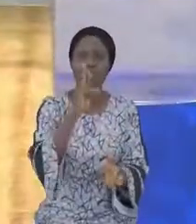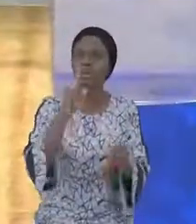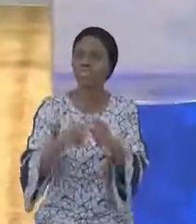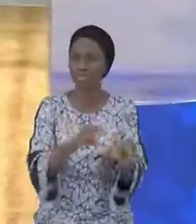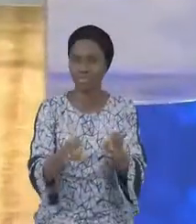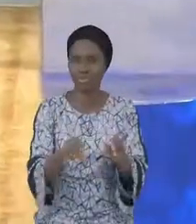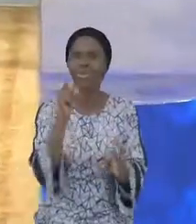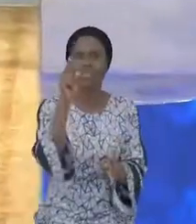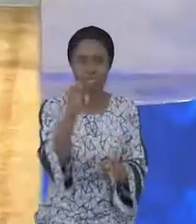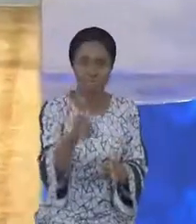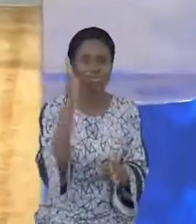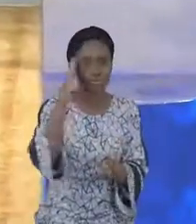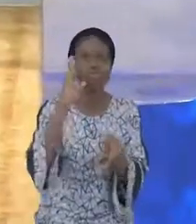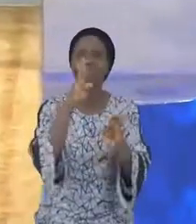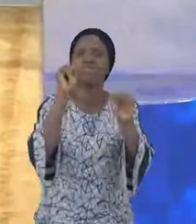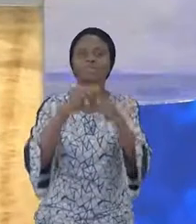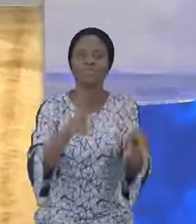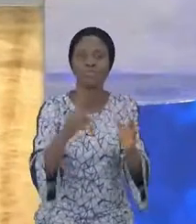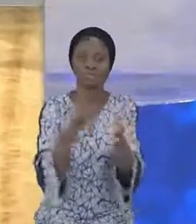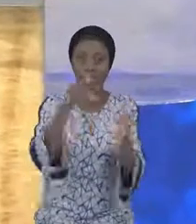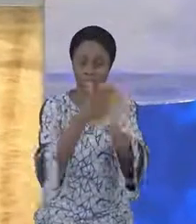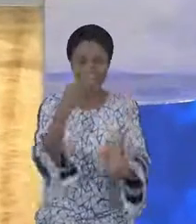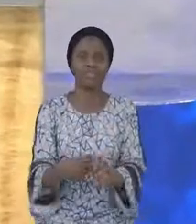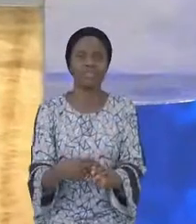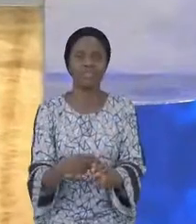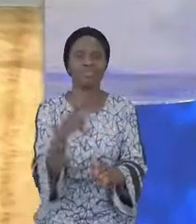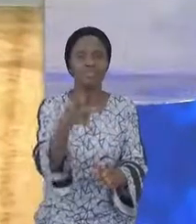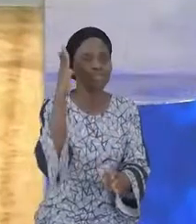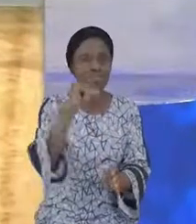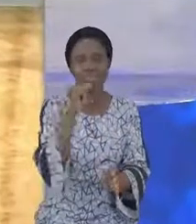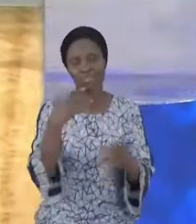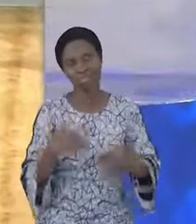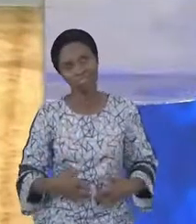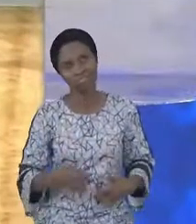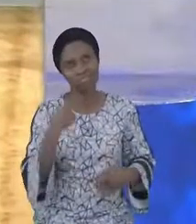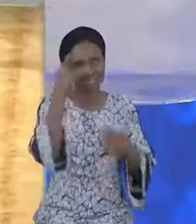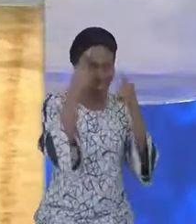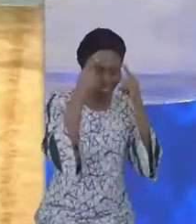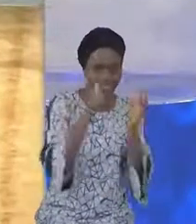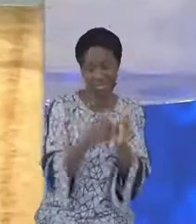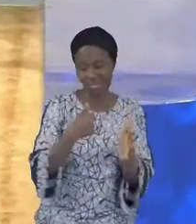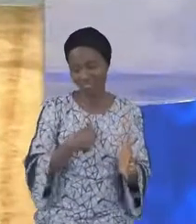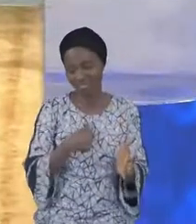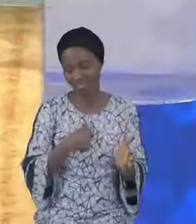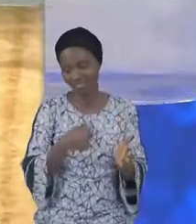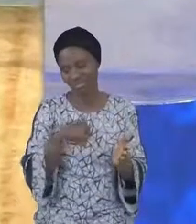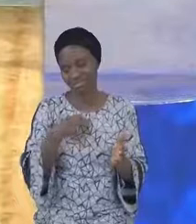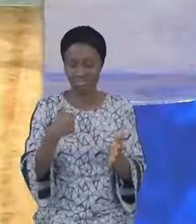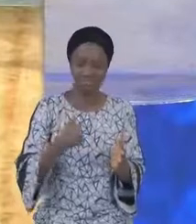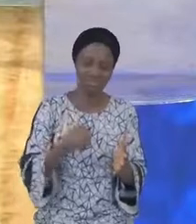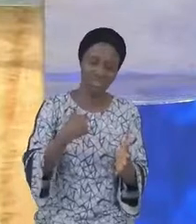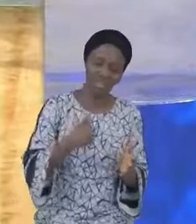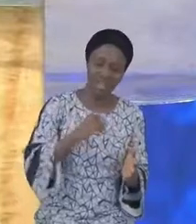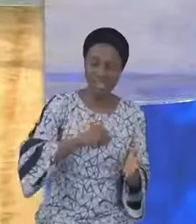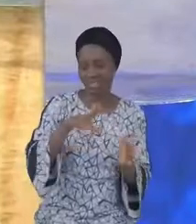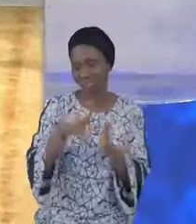le feras. Tu ne vas pas dire que je suis en bas aujourd'hui. Non, tu es maintenant en haut, hein. Tu